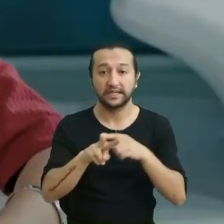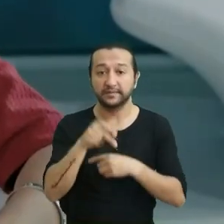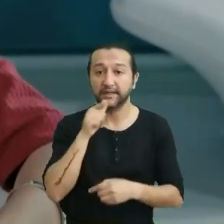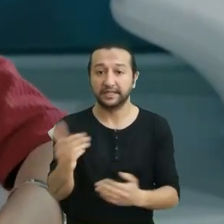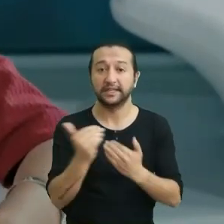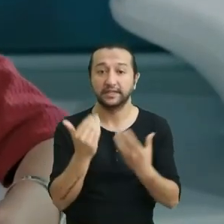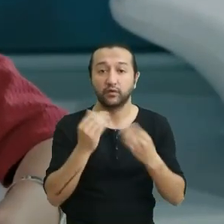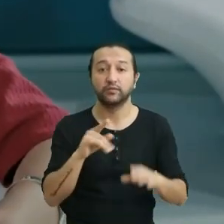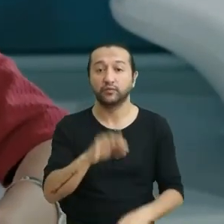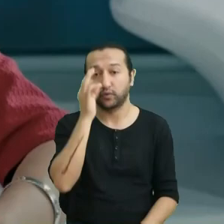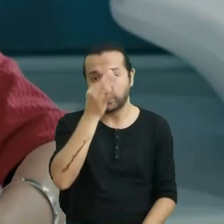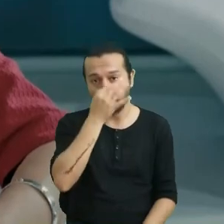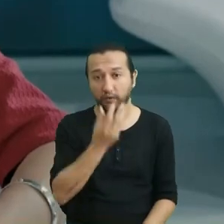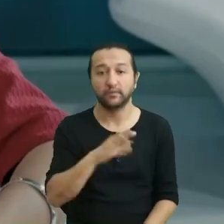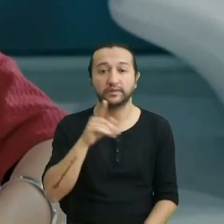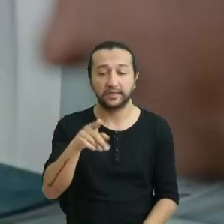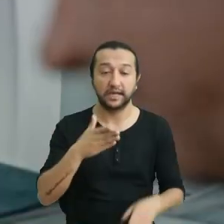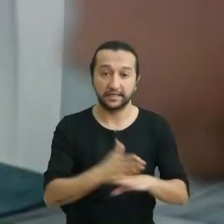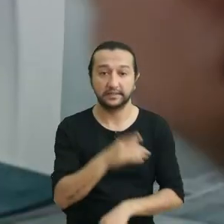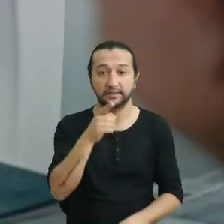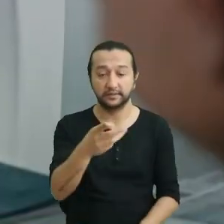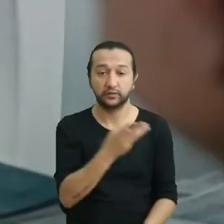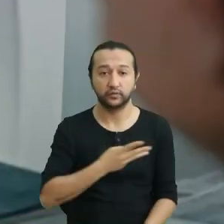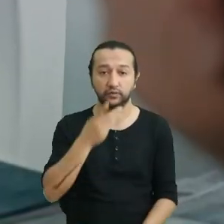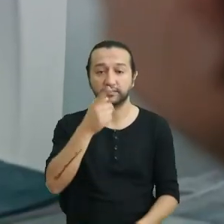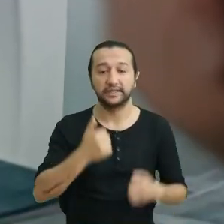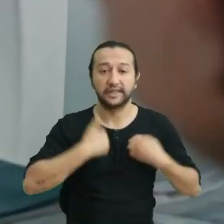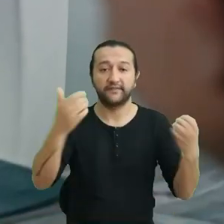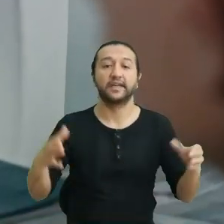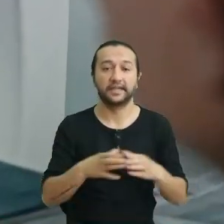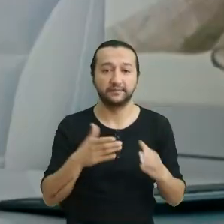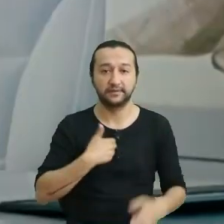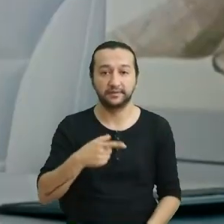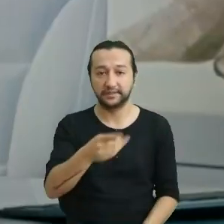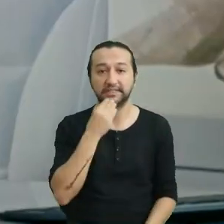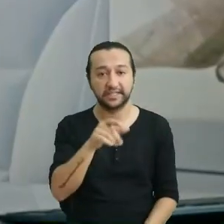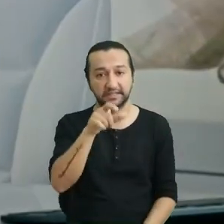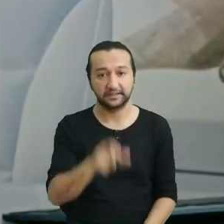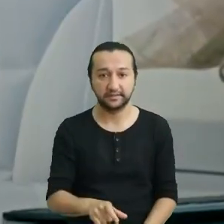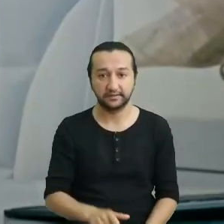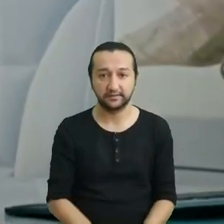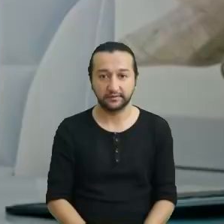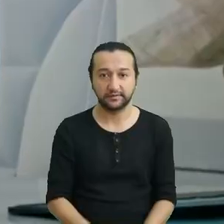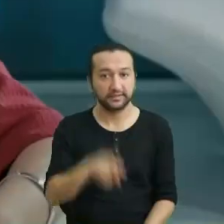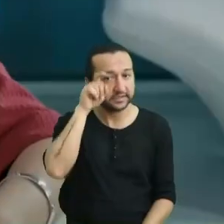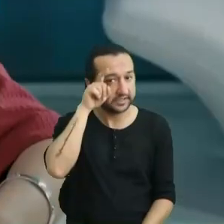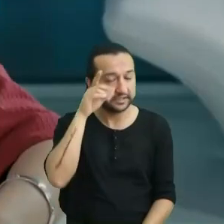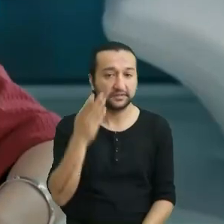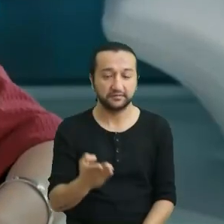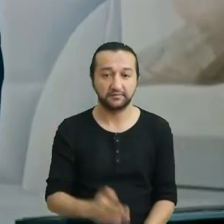desteği olmasaydı bu kadar kolay olmazdı. Artık üç kişilik dev bir ekibiz. Genç,